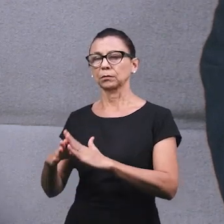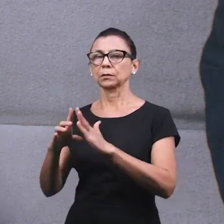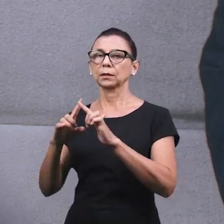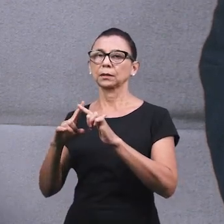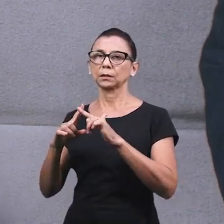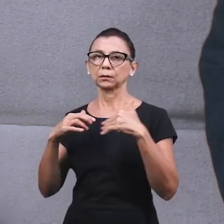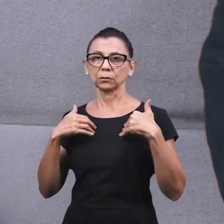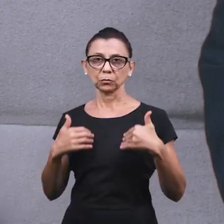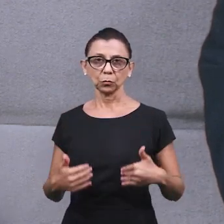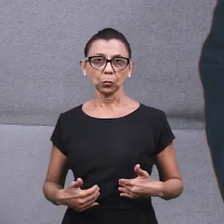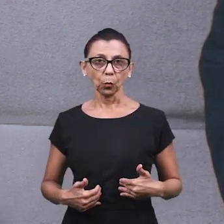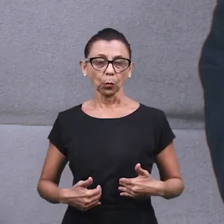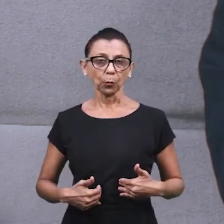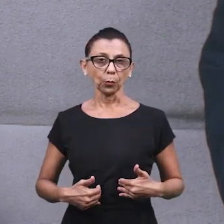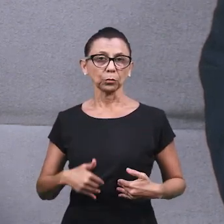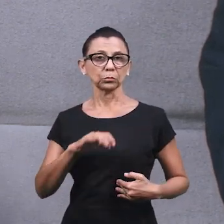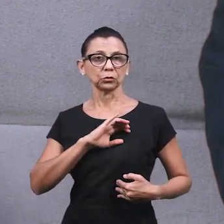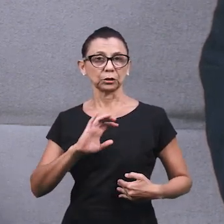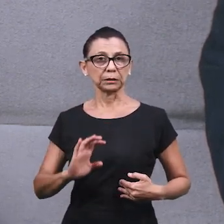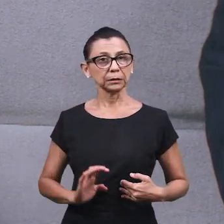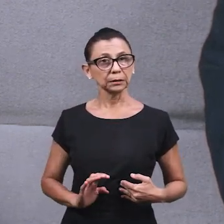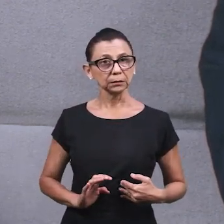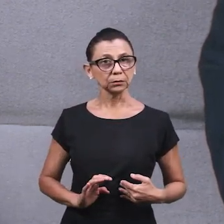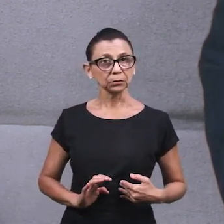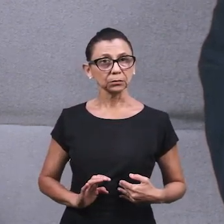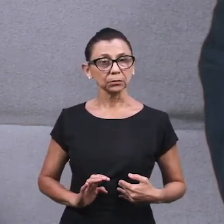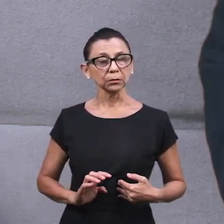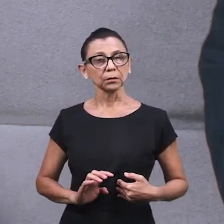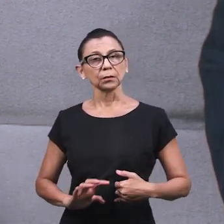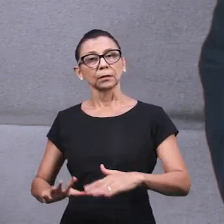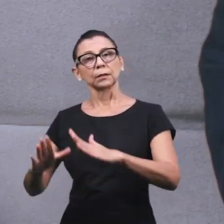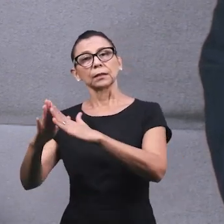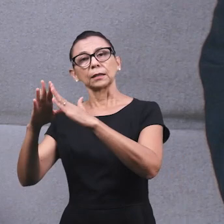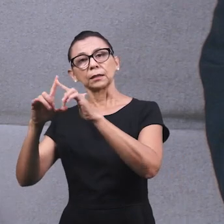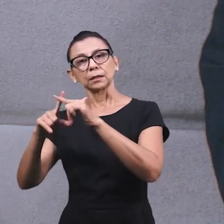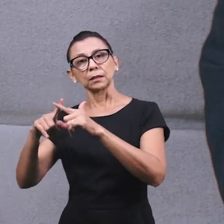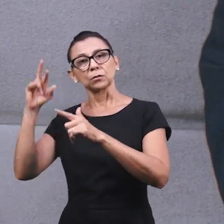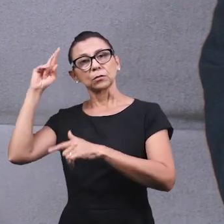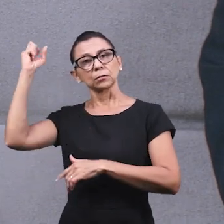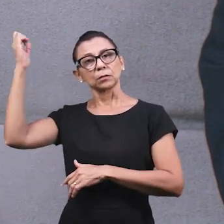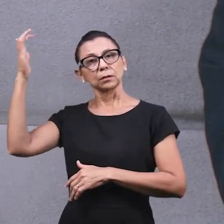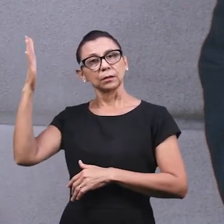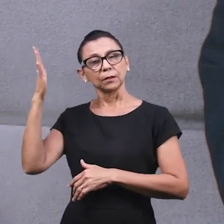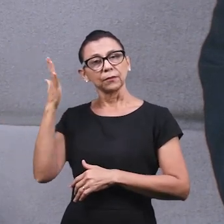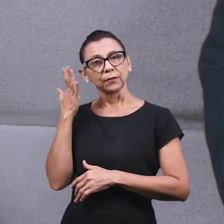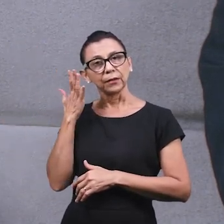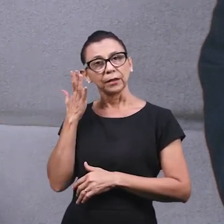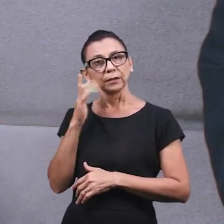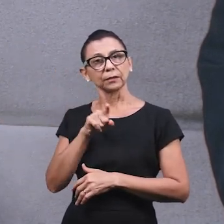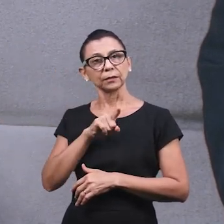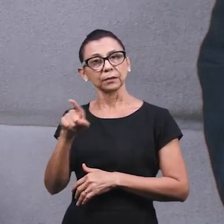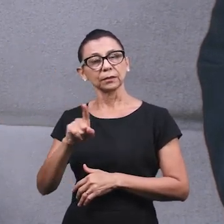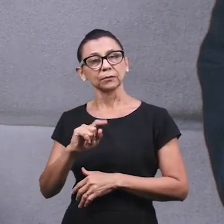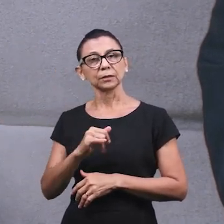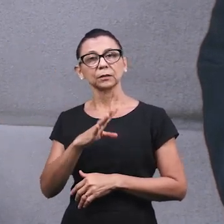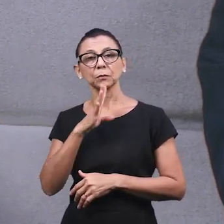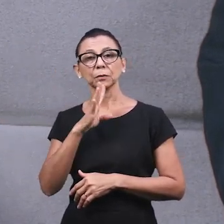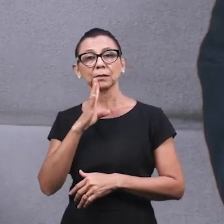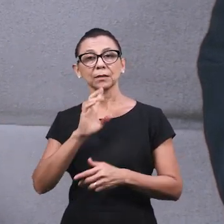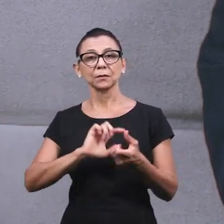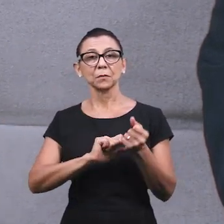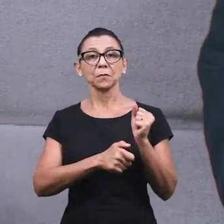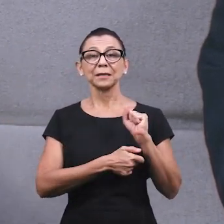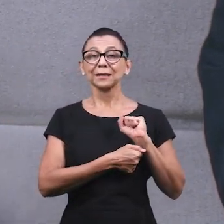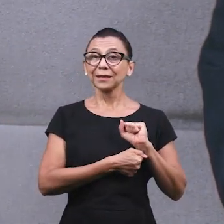Saint-Esprit, donc Jésus se révèle dans le corps, de là le besoin de se connaître le mystère.